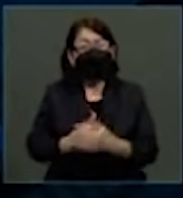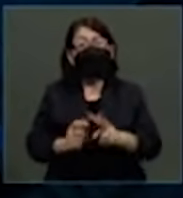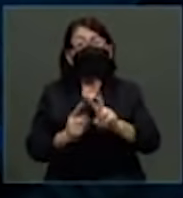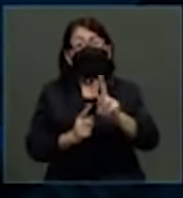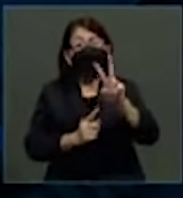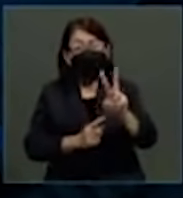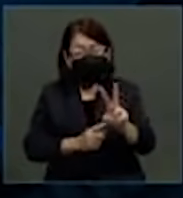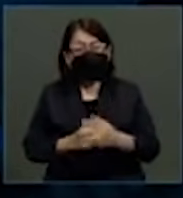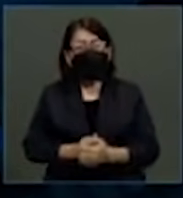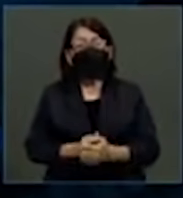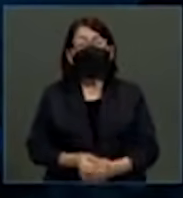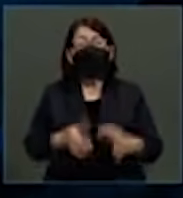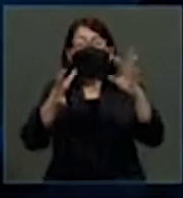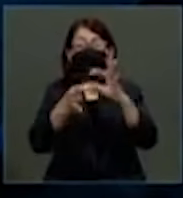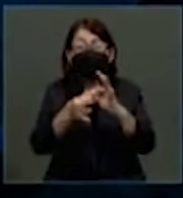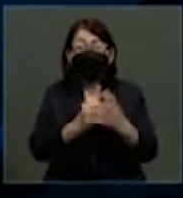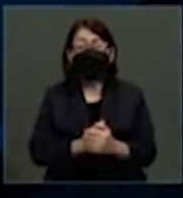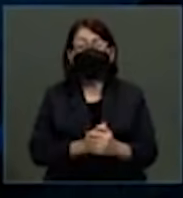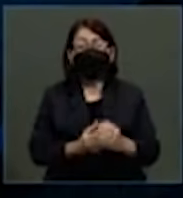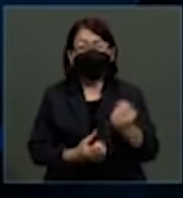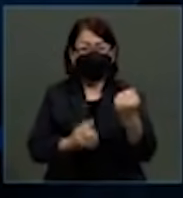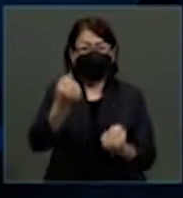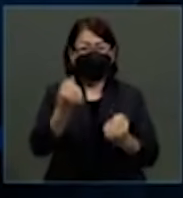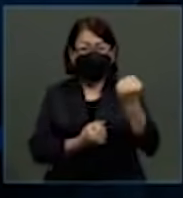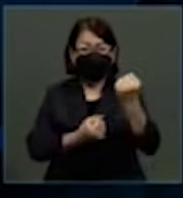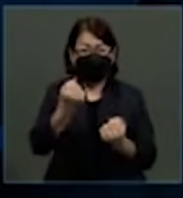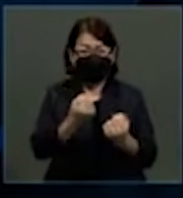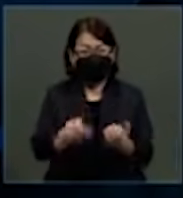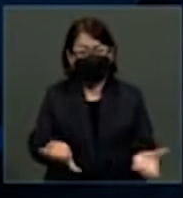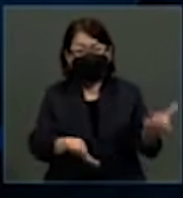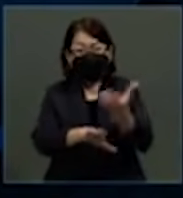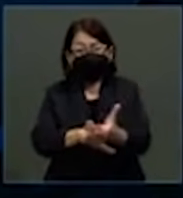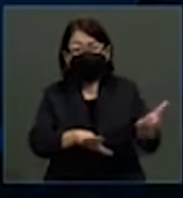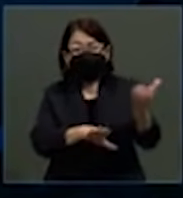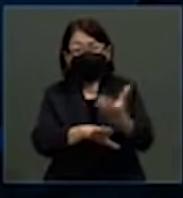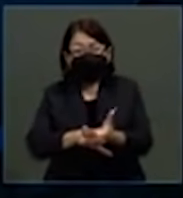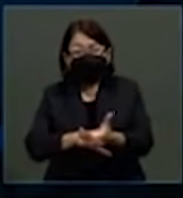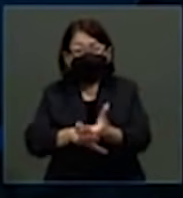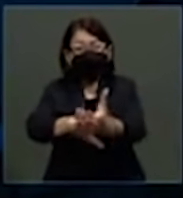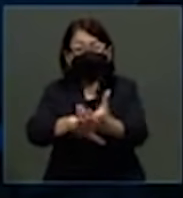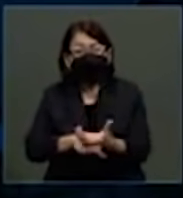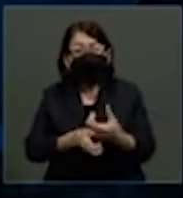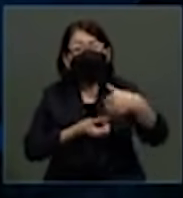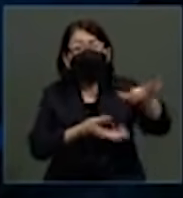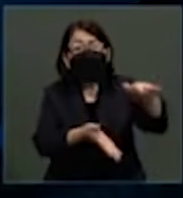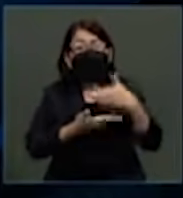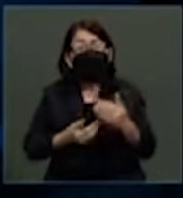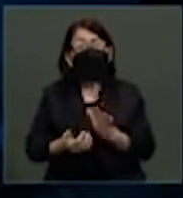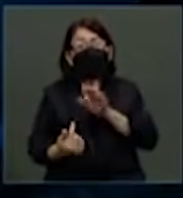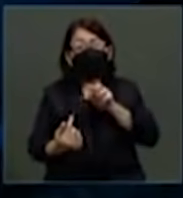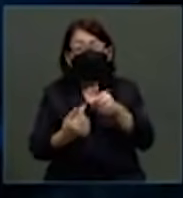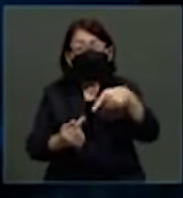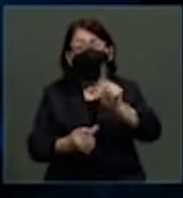ราะฉะนั้น10จังหวัดนี้ก็ยกเว้นกลุ่มนี้นะครับก็คือกลุ่มทางการแพทย์สาธารณสุขกลุ่มที่2การขน